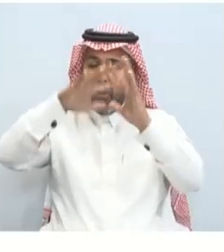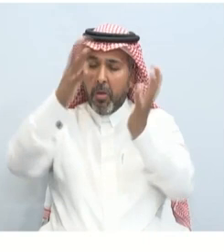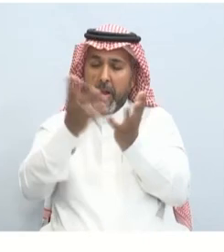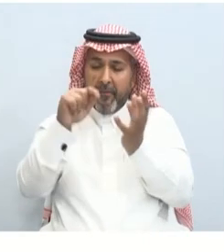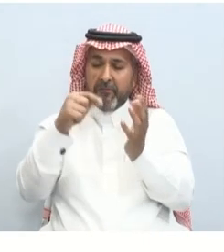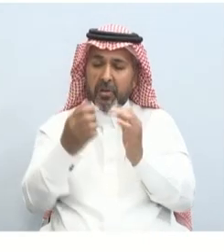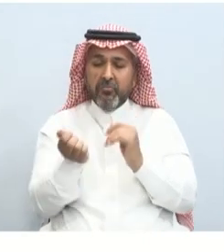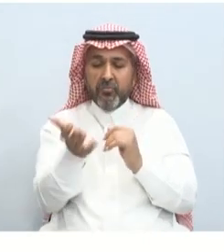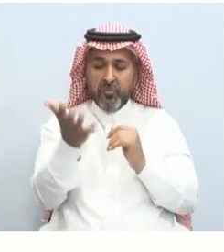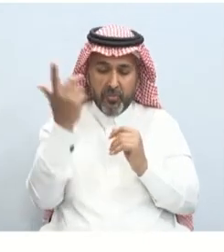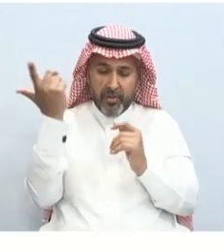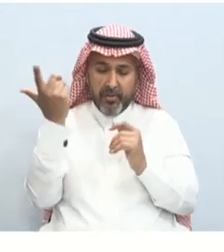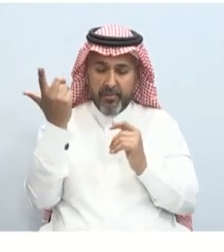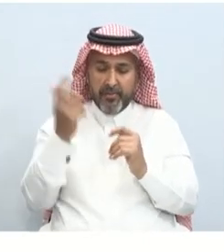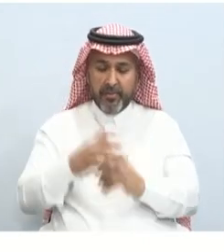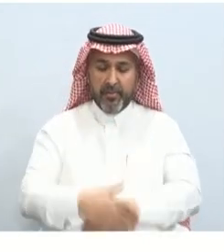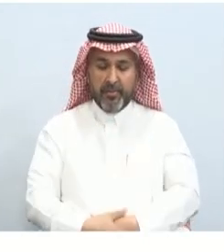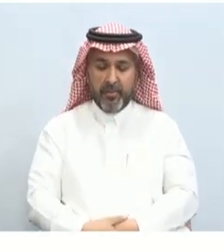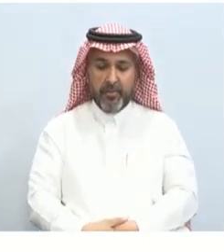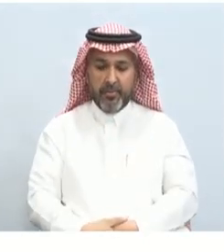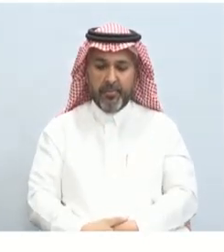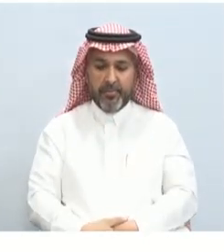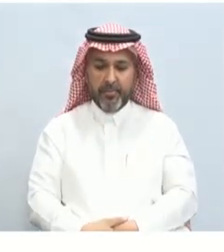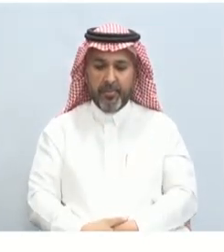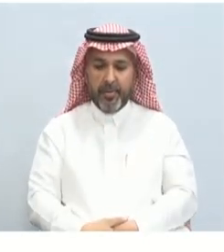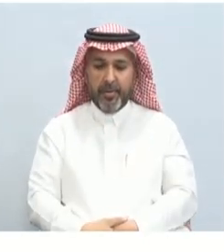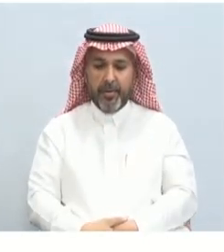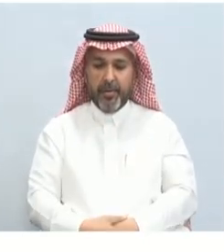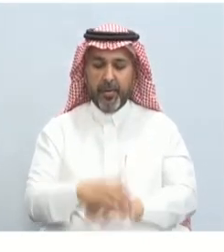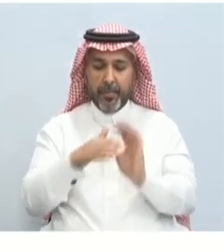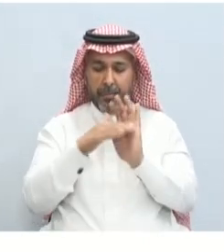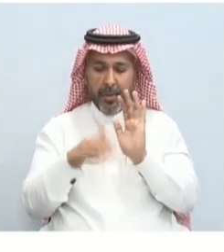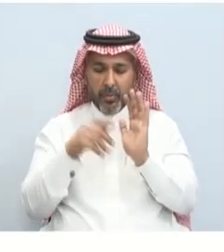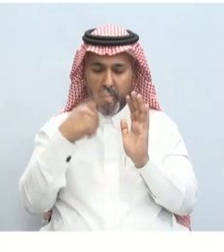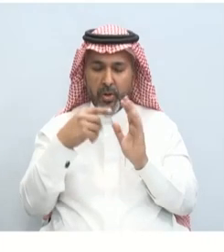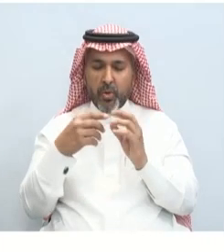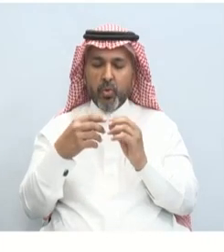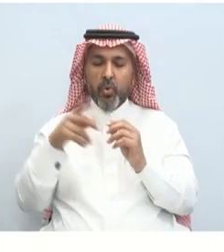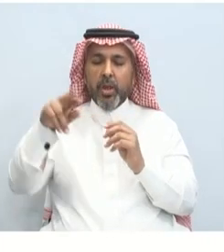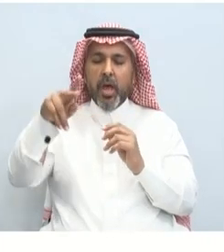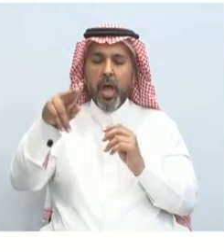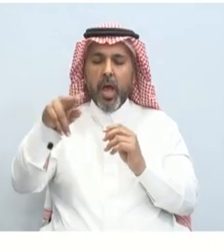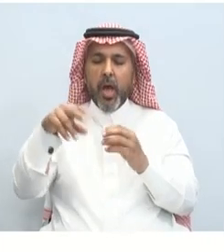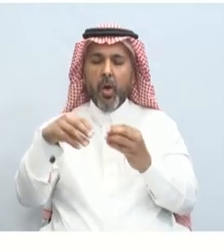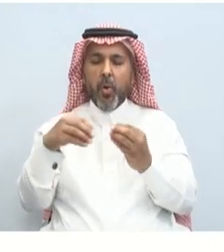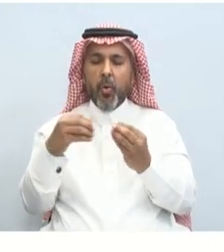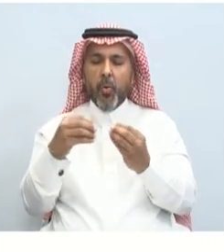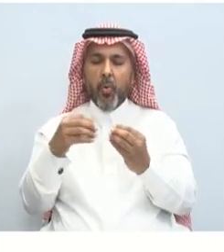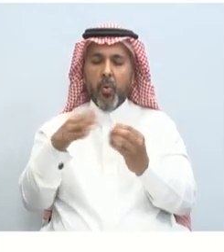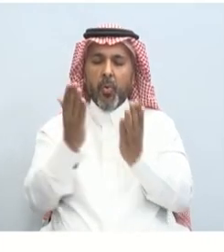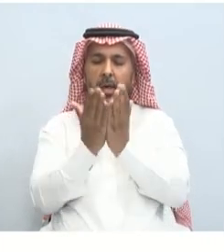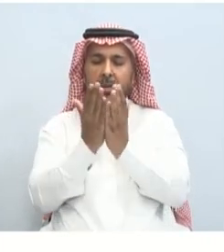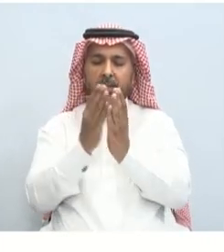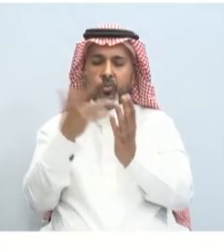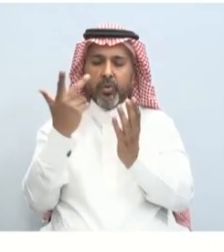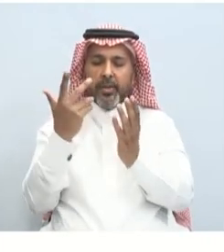بالكرم الفقره التي تليها اما ان يكون شقيقك طالبا في احدى الجامعات السعوديه او